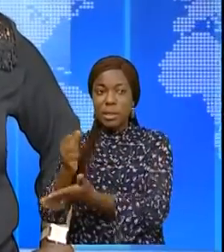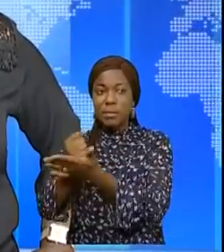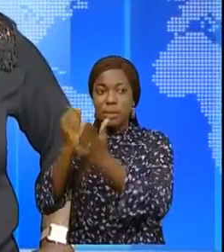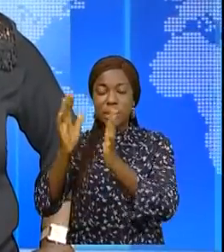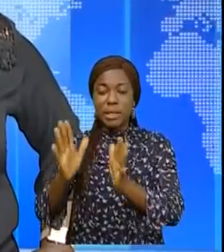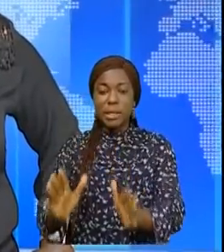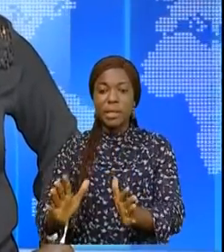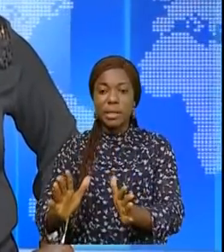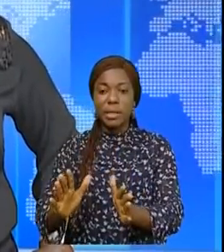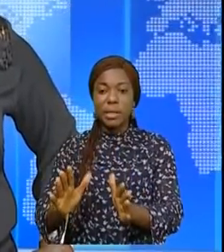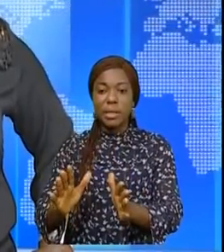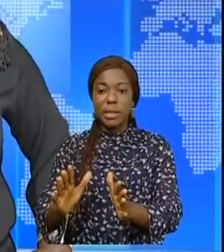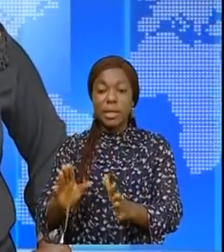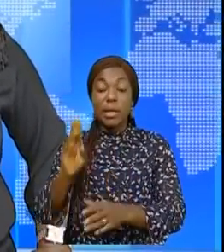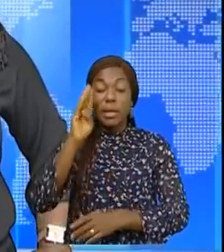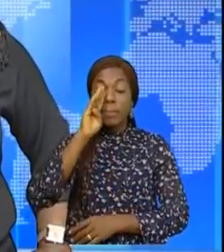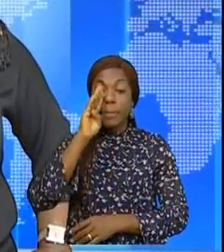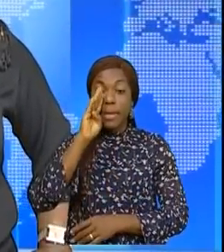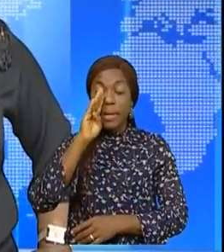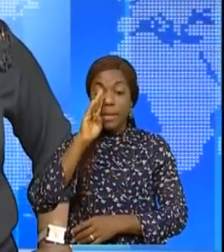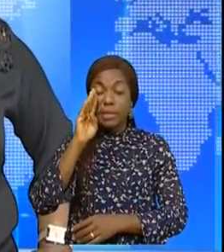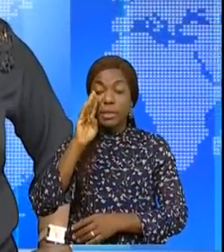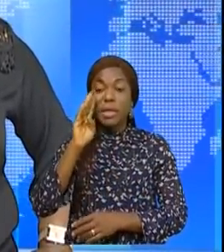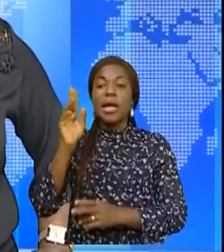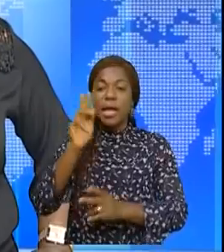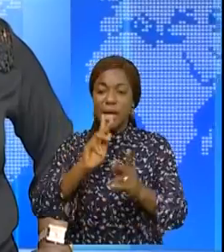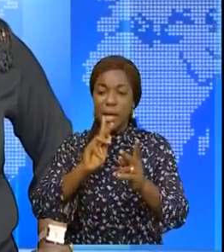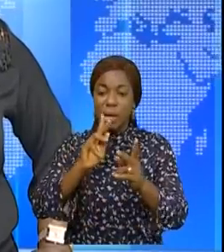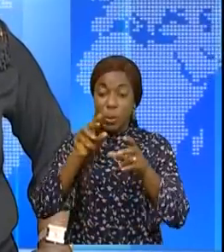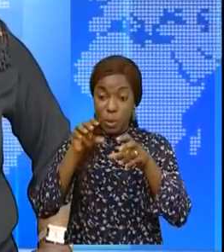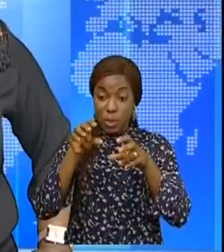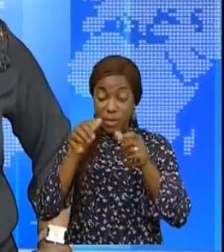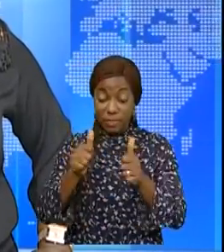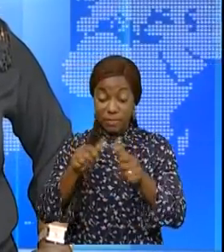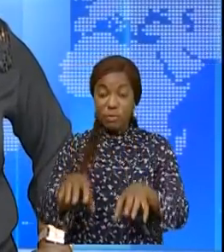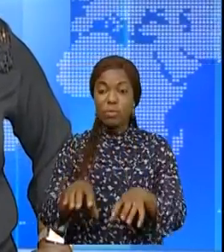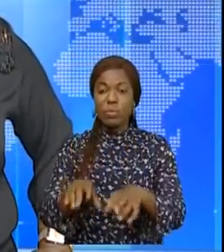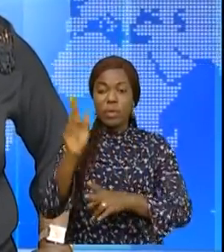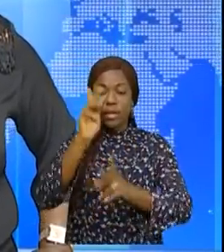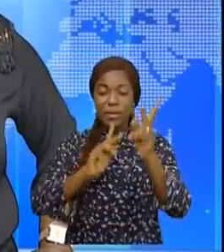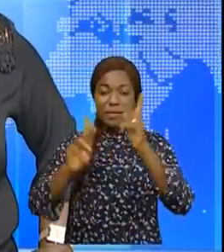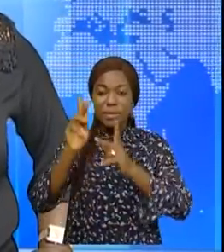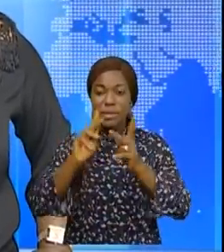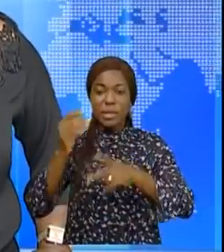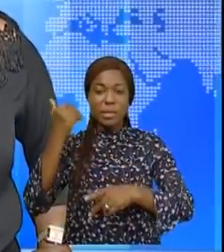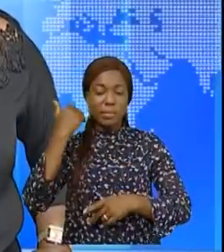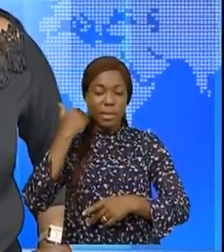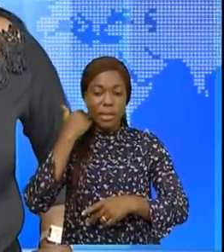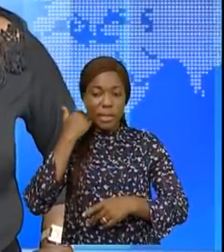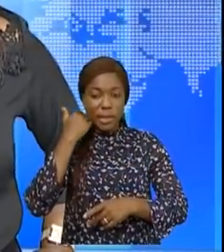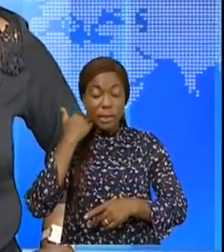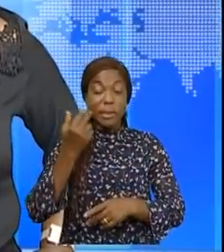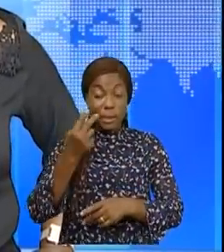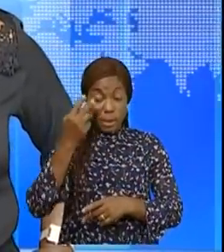accrédité à Kinshasa a visité les malades du centre Excellence à Ngalima. Regardez les